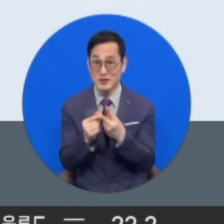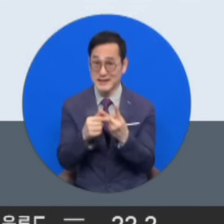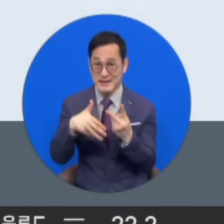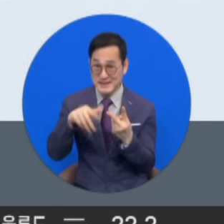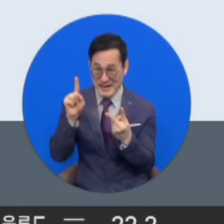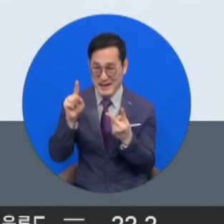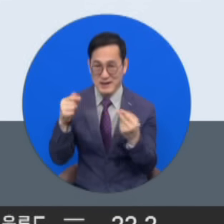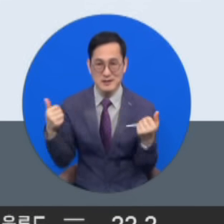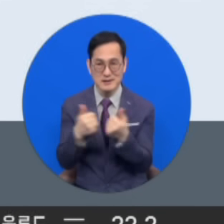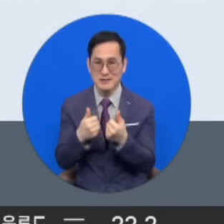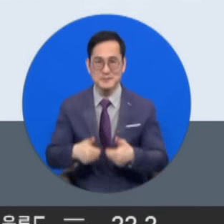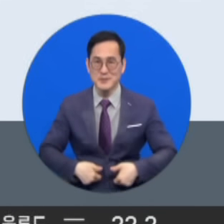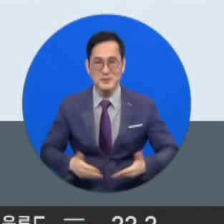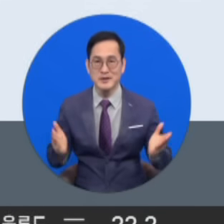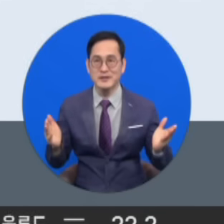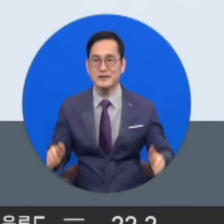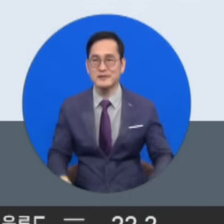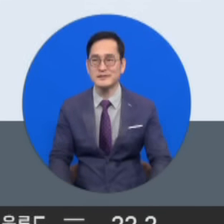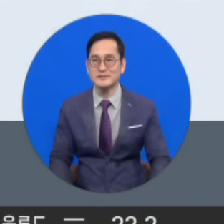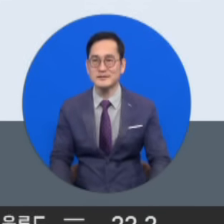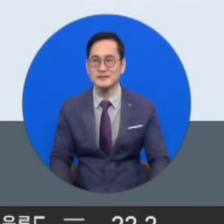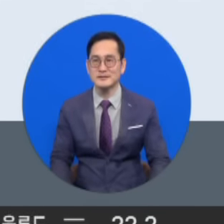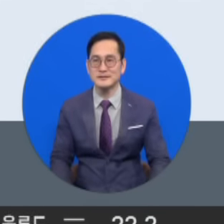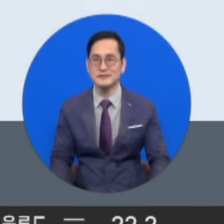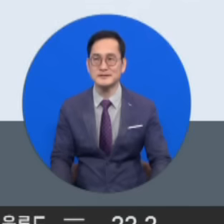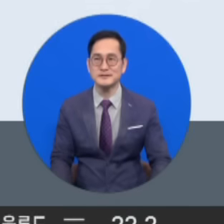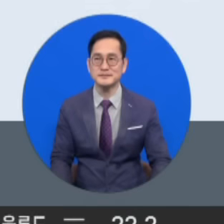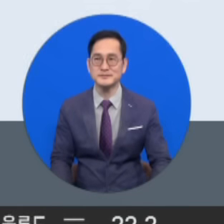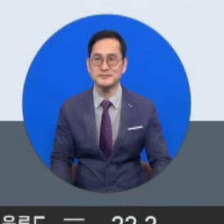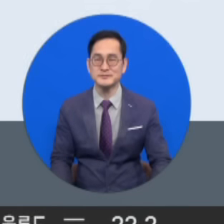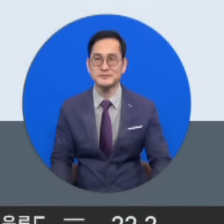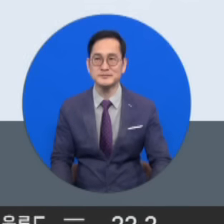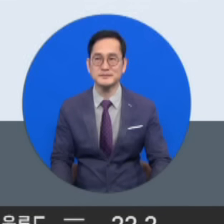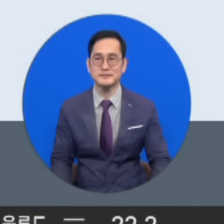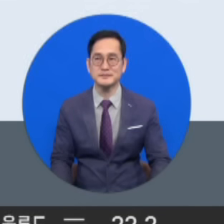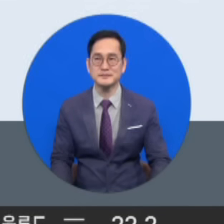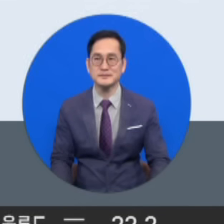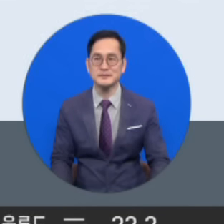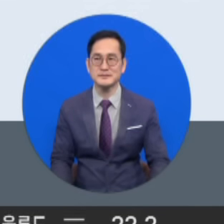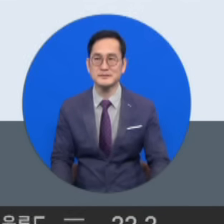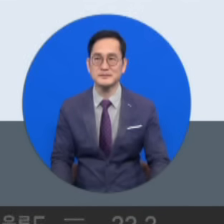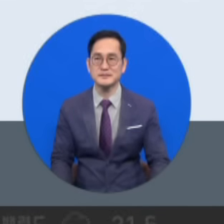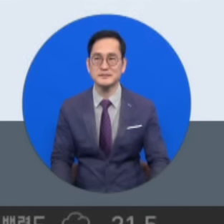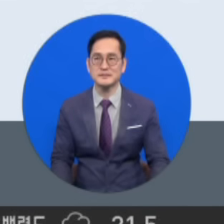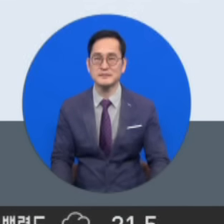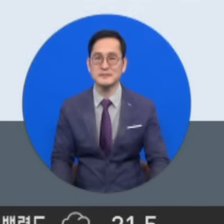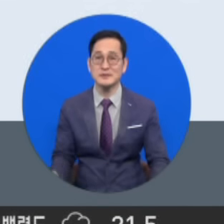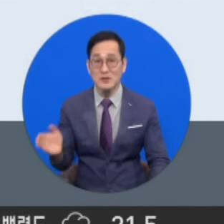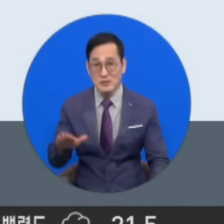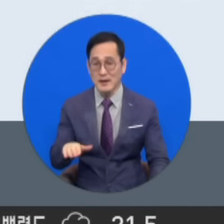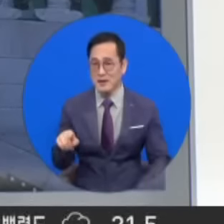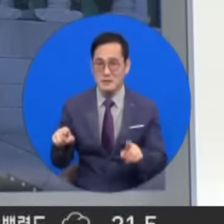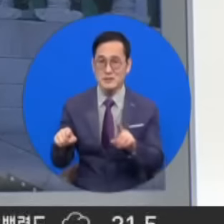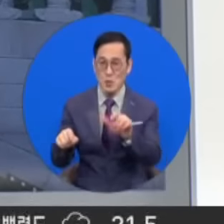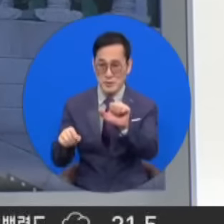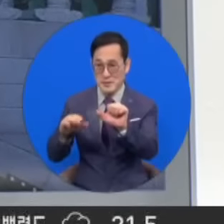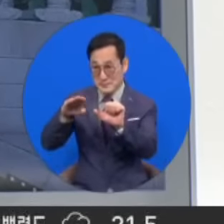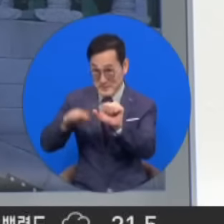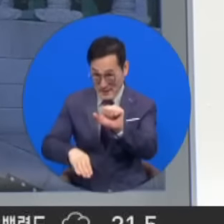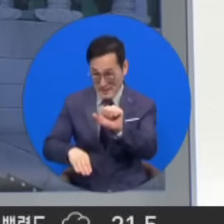아니 결선은 가는 거예요. 이렇게 된다면 이 여론조사대로라면 결선 투표로 가는 겁니다. 왜냐하면 국민의힘 지지층